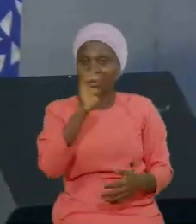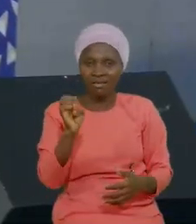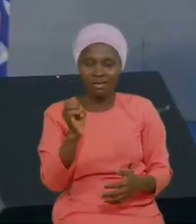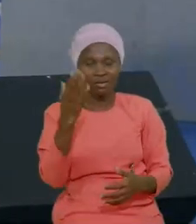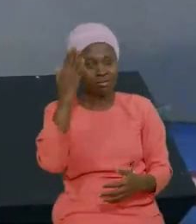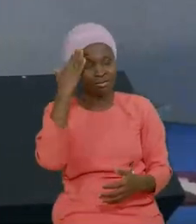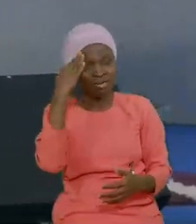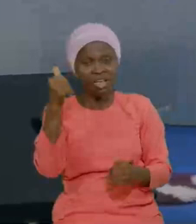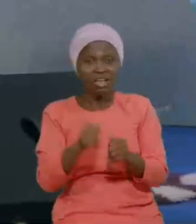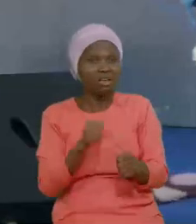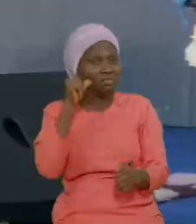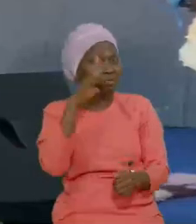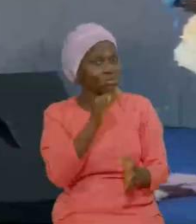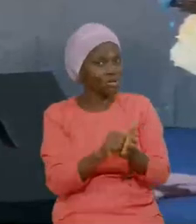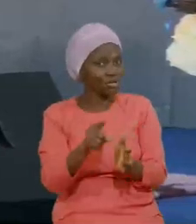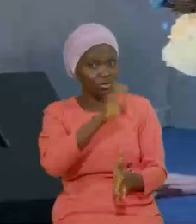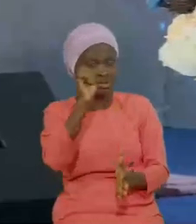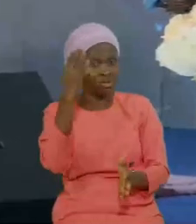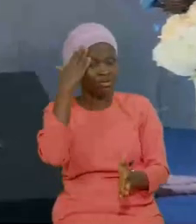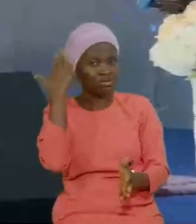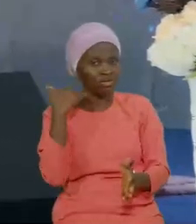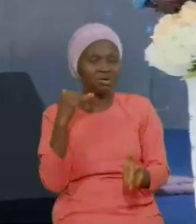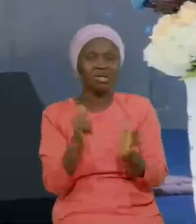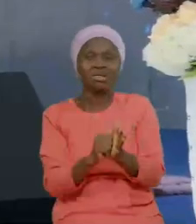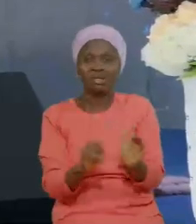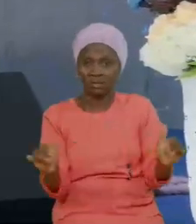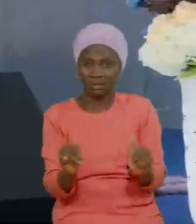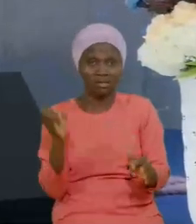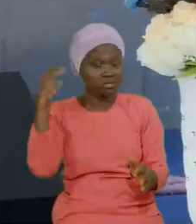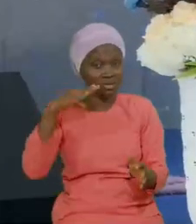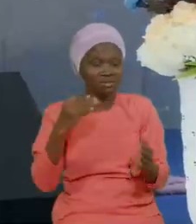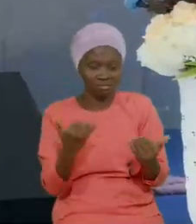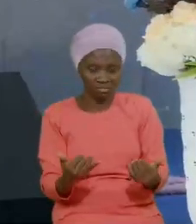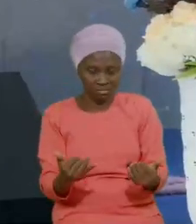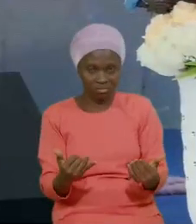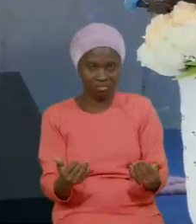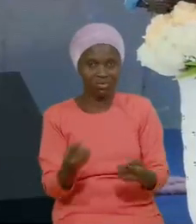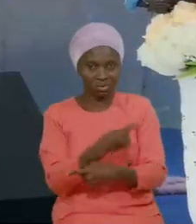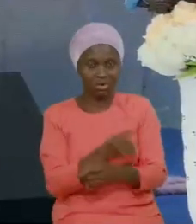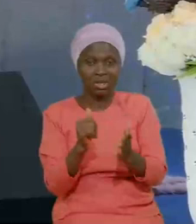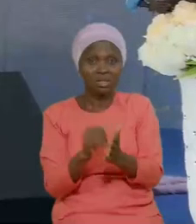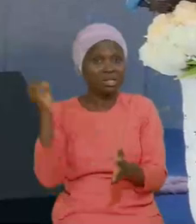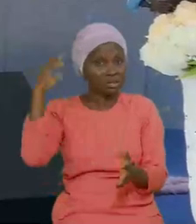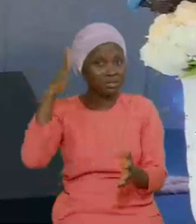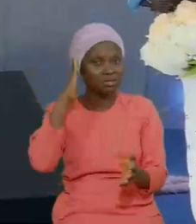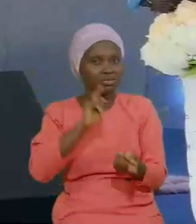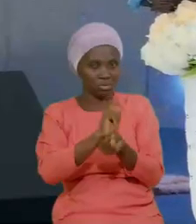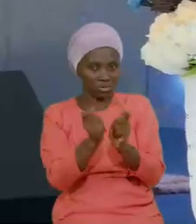you have ever known, that same grace is available today, that grace will change you.